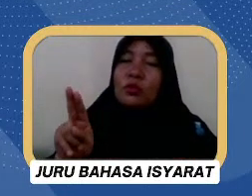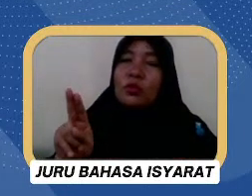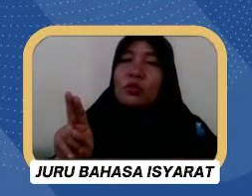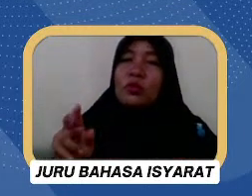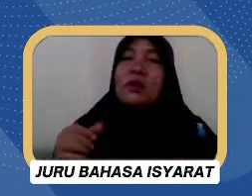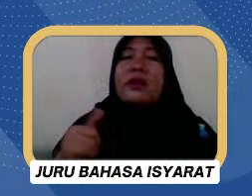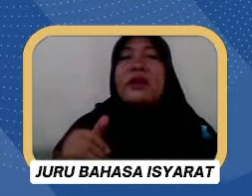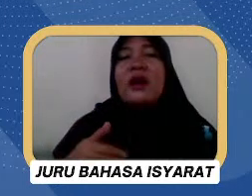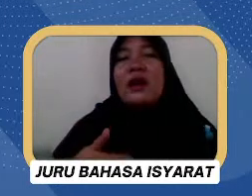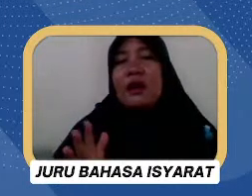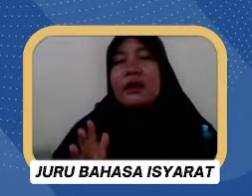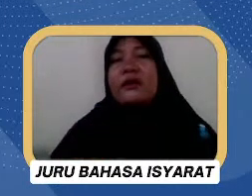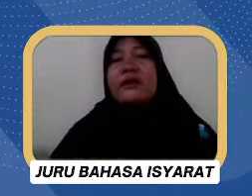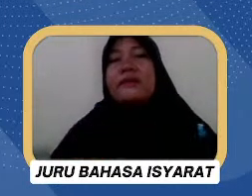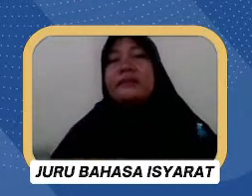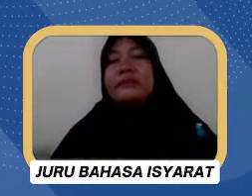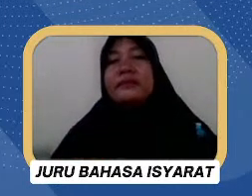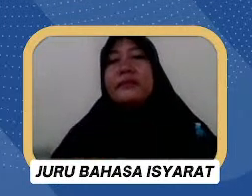ini ujaran.